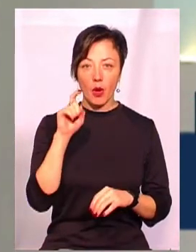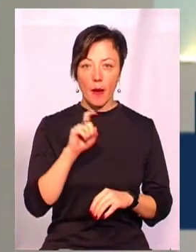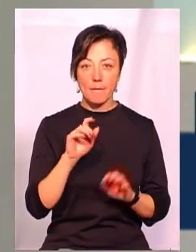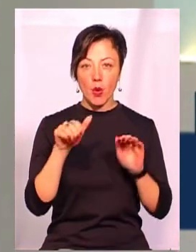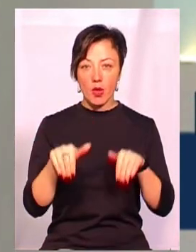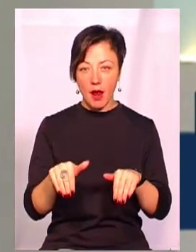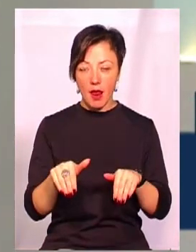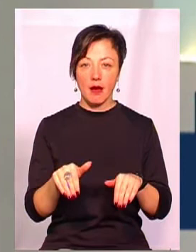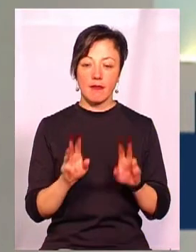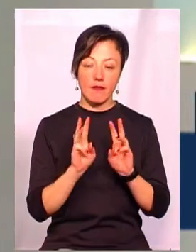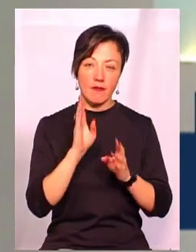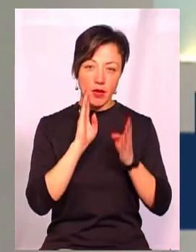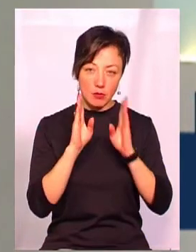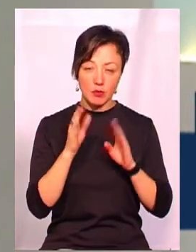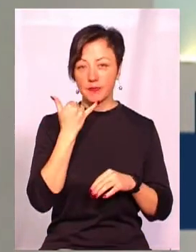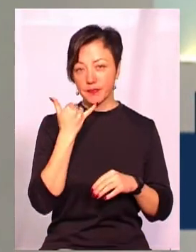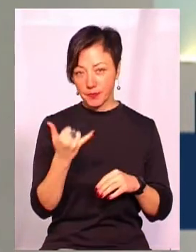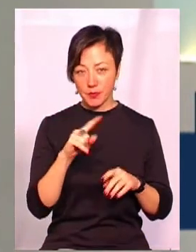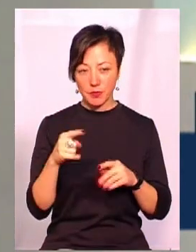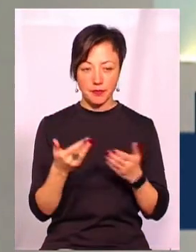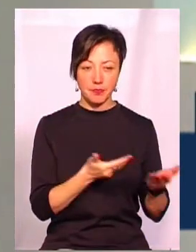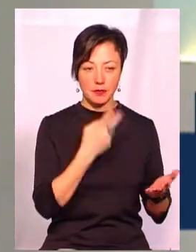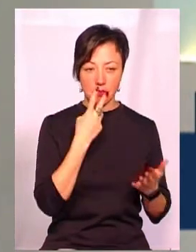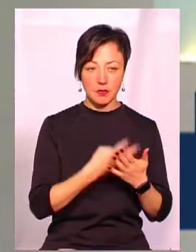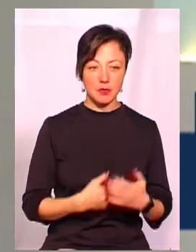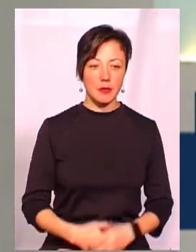маєте запитання, можете телефонувати за номером, який ви